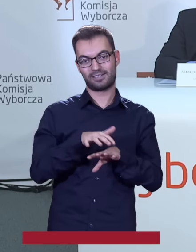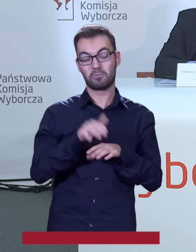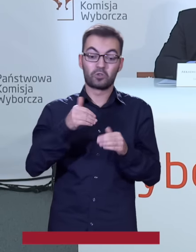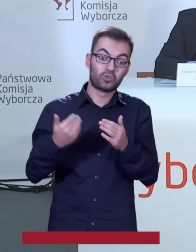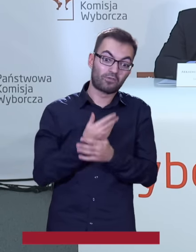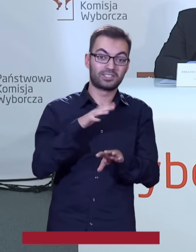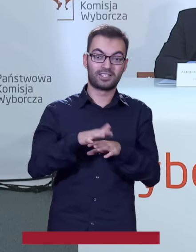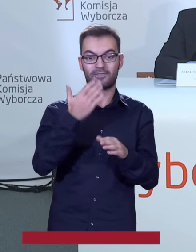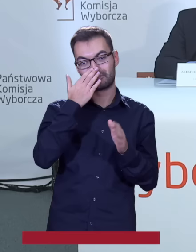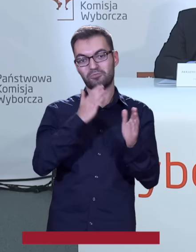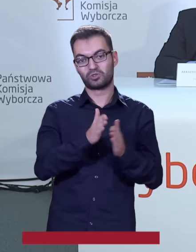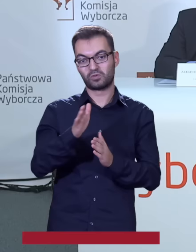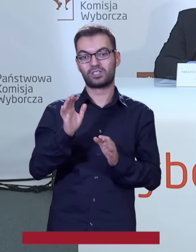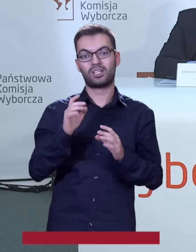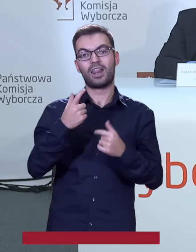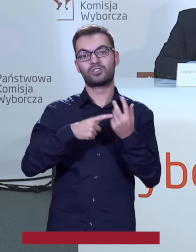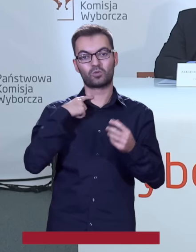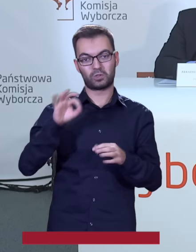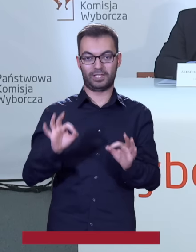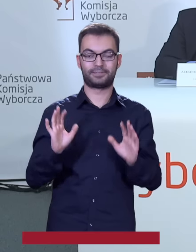jest przygotowany do liczenia głosów teraz.